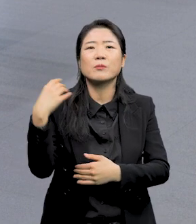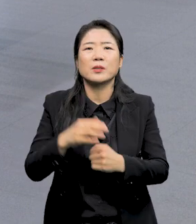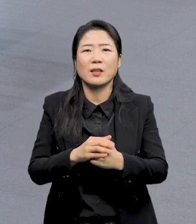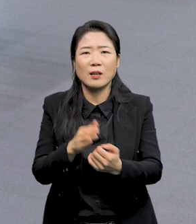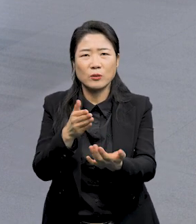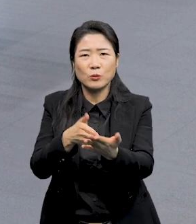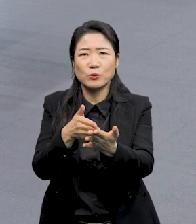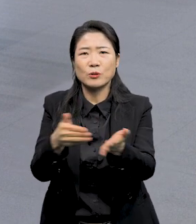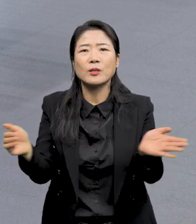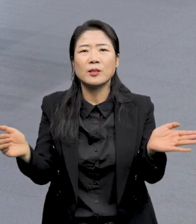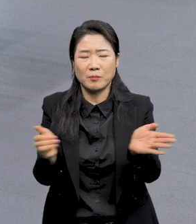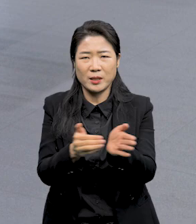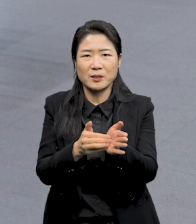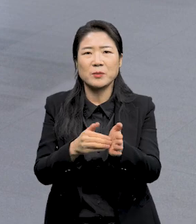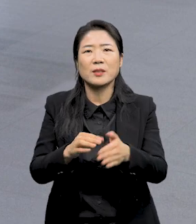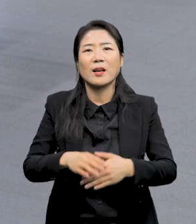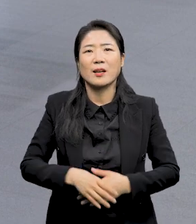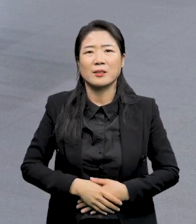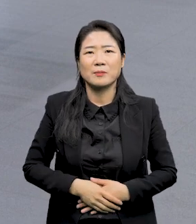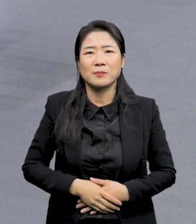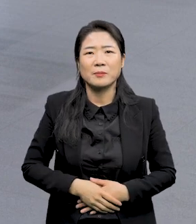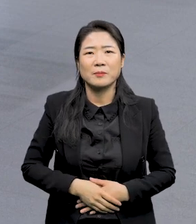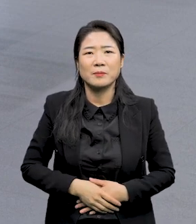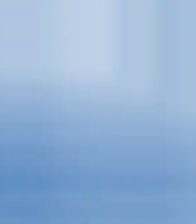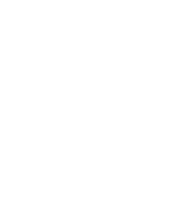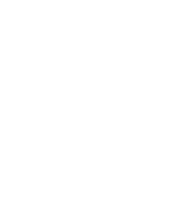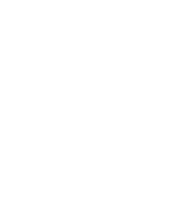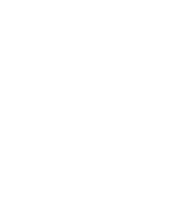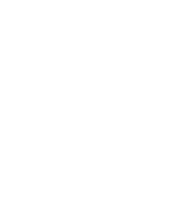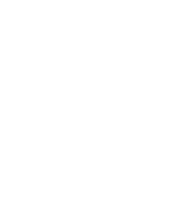교회 도시에서 노광주 정지현